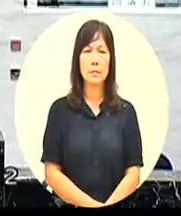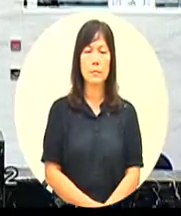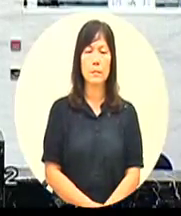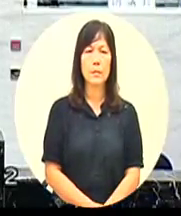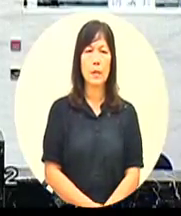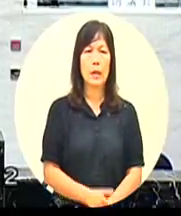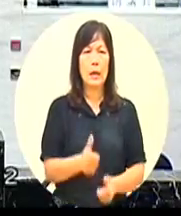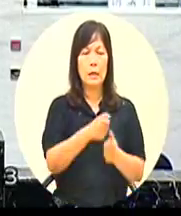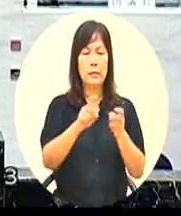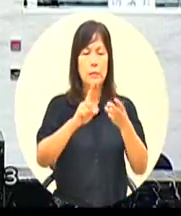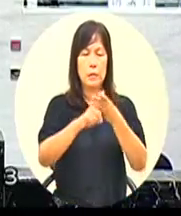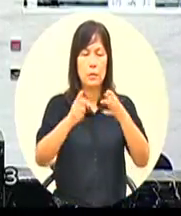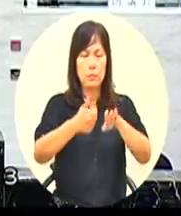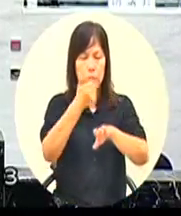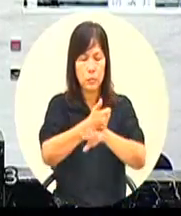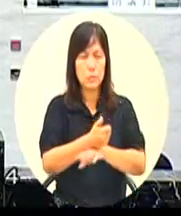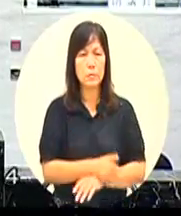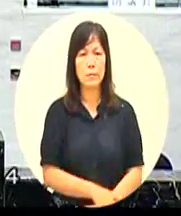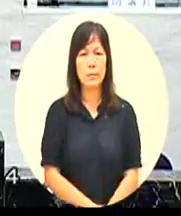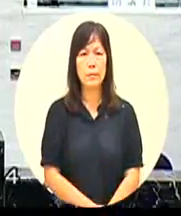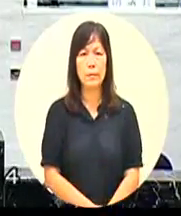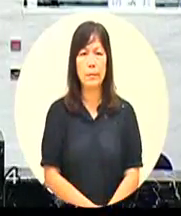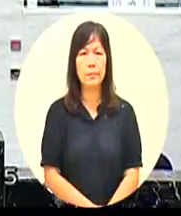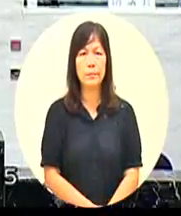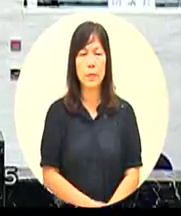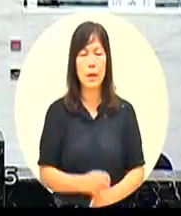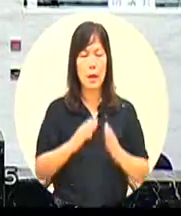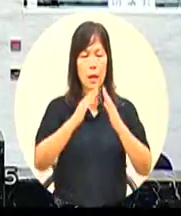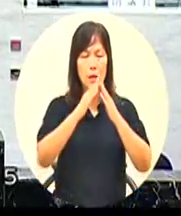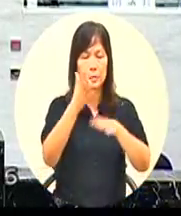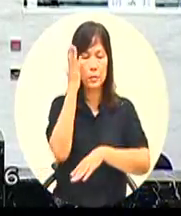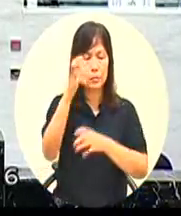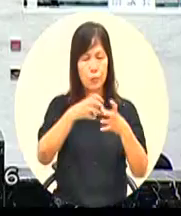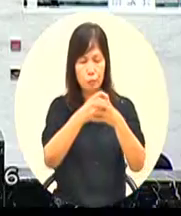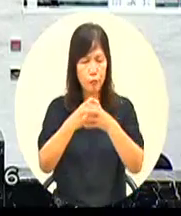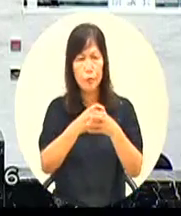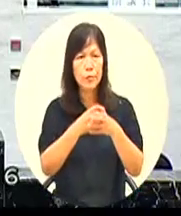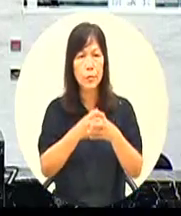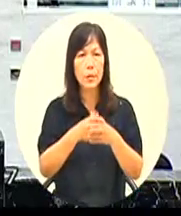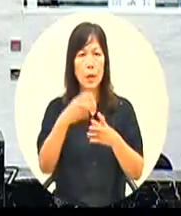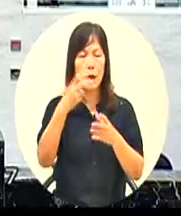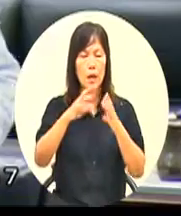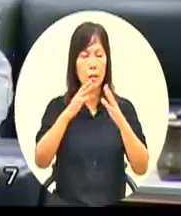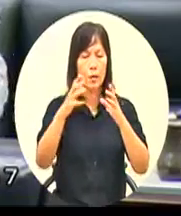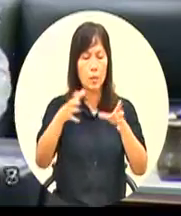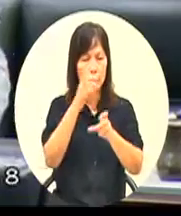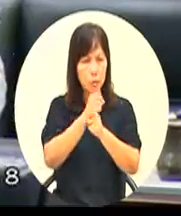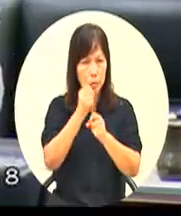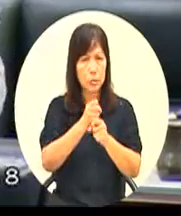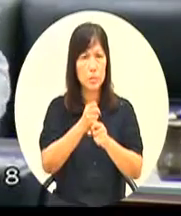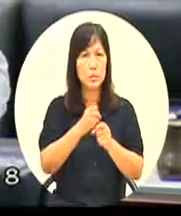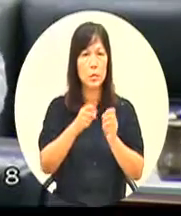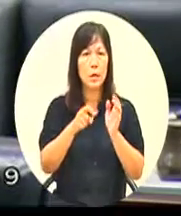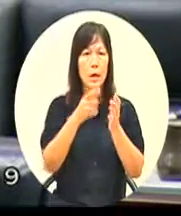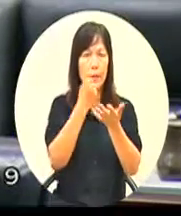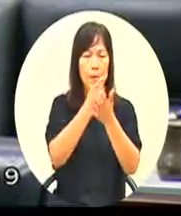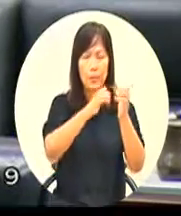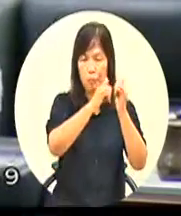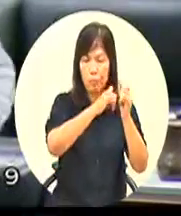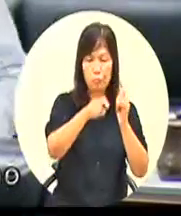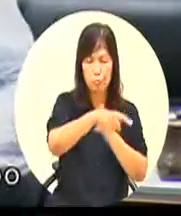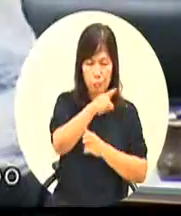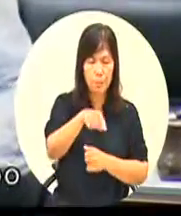好，谢谢主席哈。我们的市府团队哈，以及我们议会同仁，还有新闻媒体，还有我们市民朋友